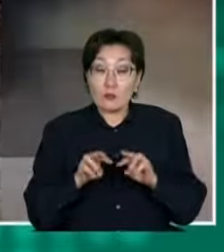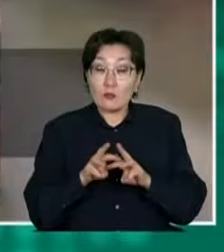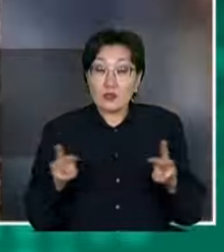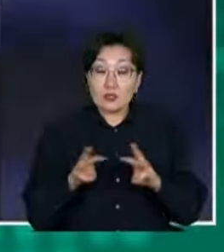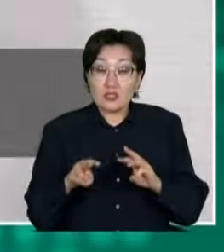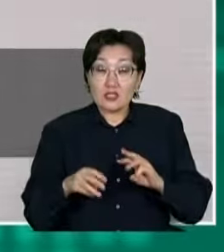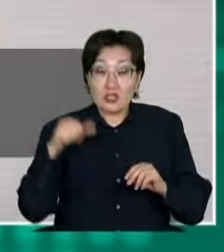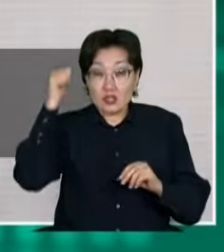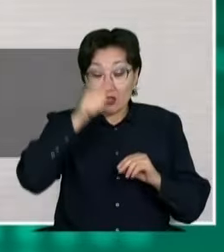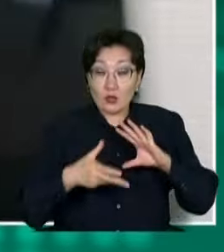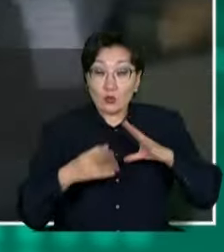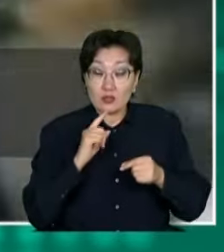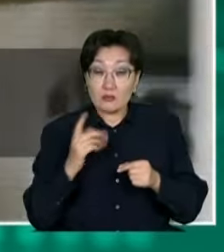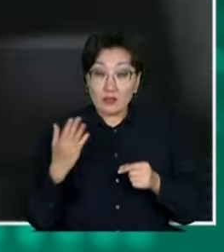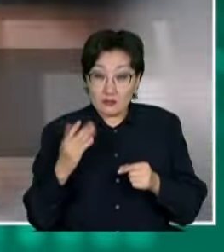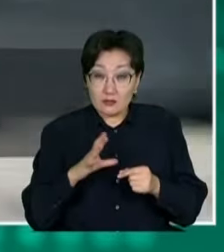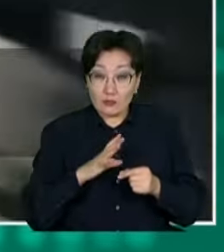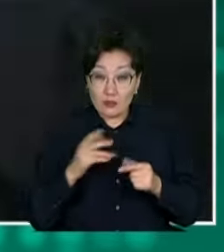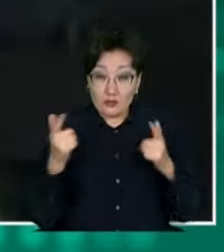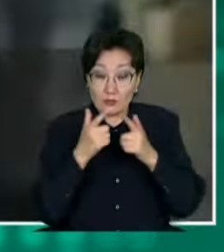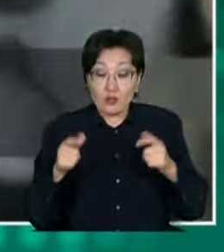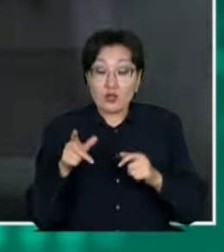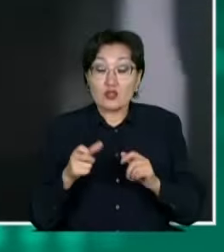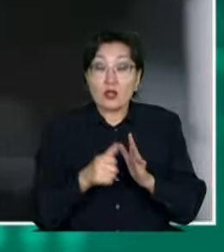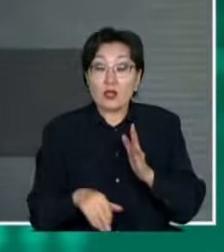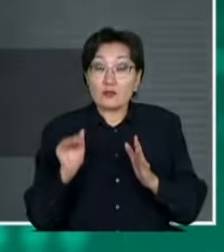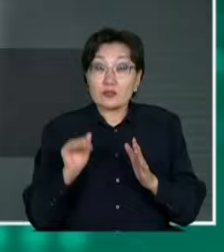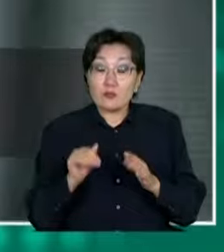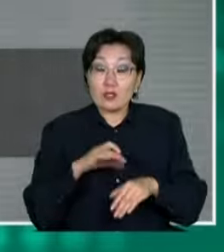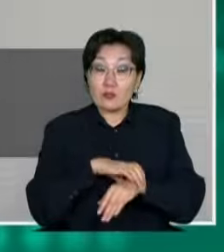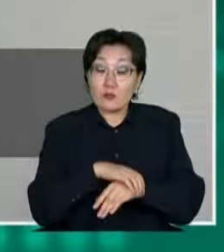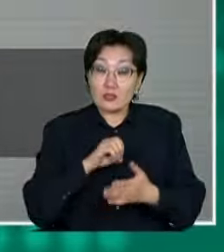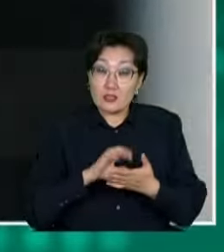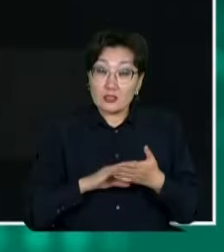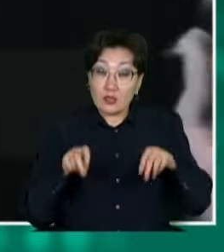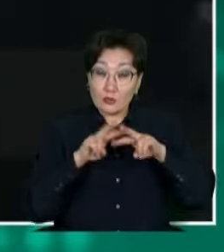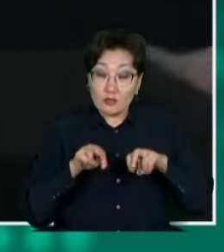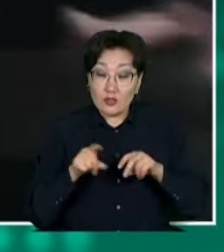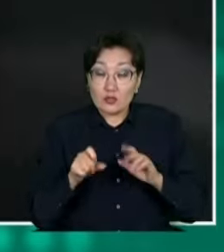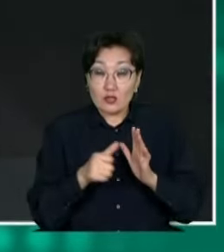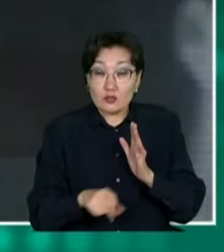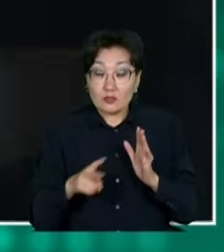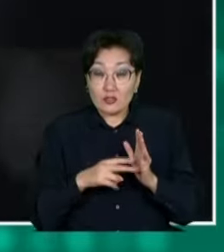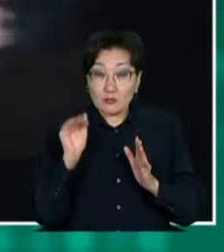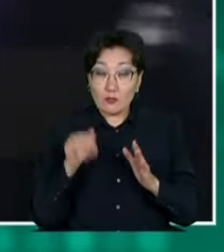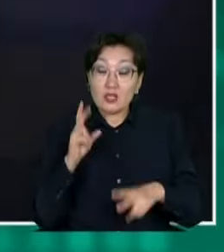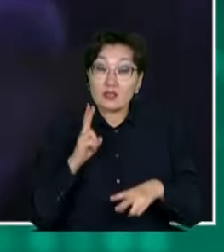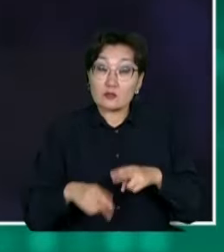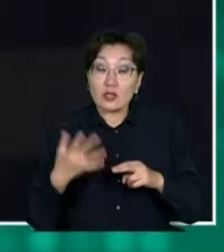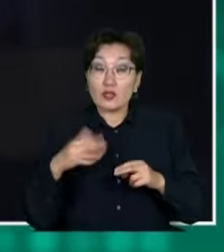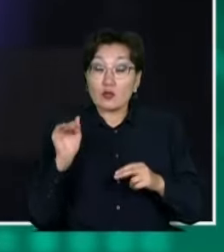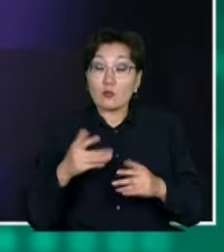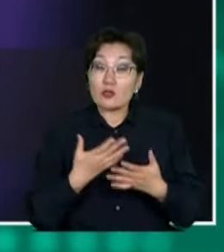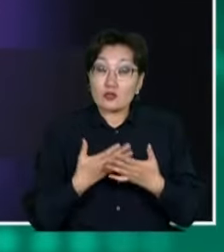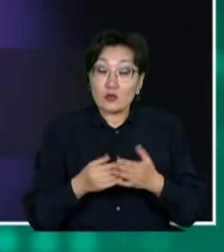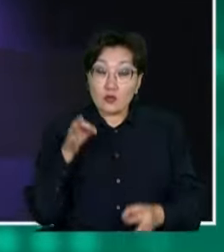жыл қорытындысында айтылды. Биыл полиция 360 мың қылмыстық істі тергеген, оның 167 мыңы аяқталса, 50 мыңға